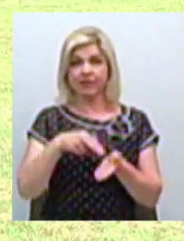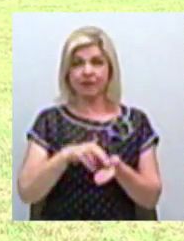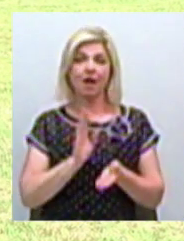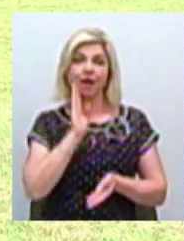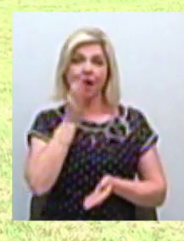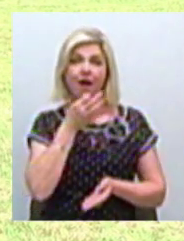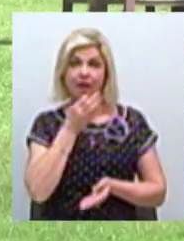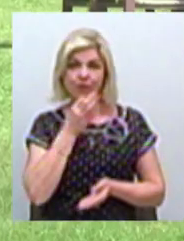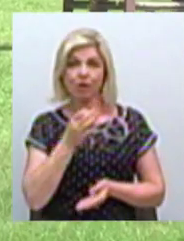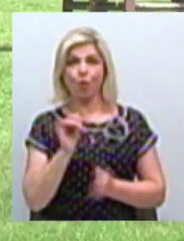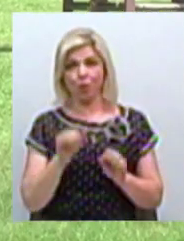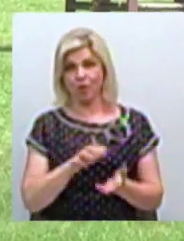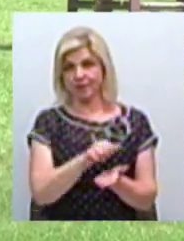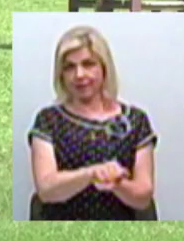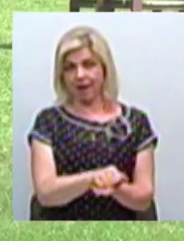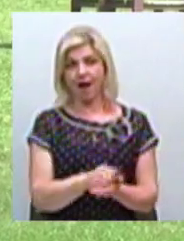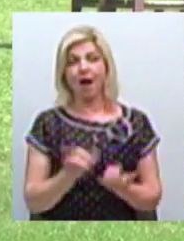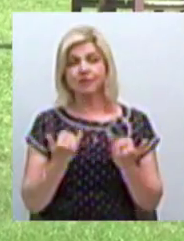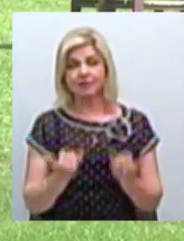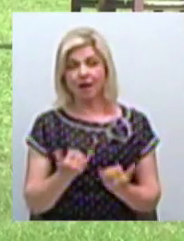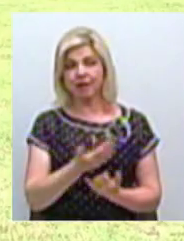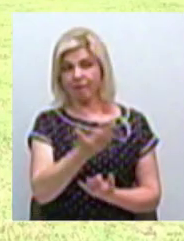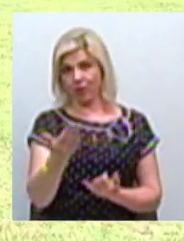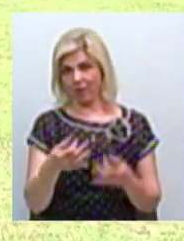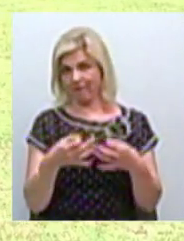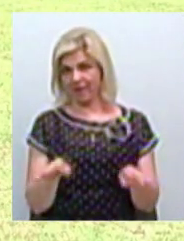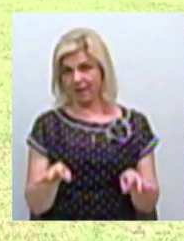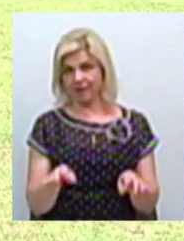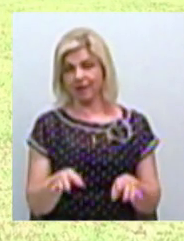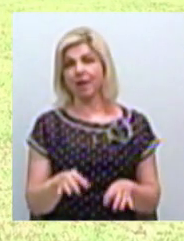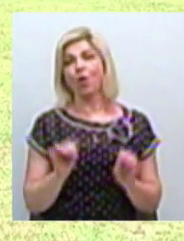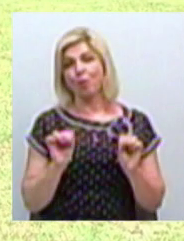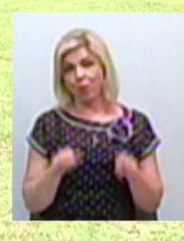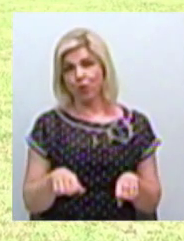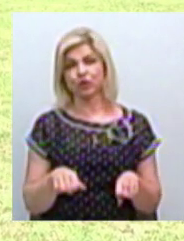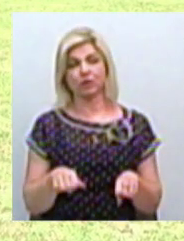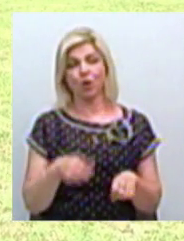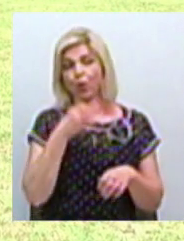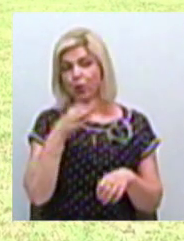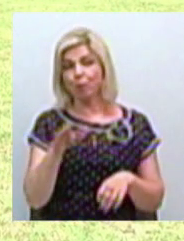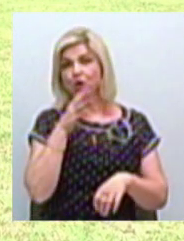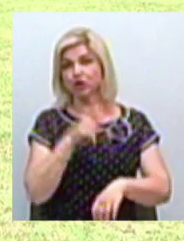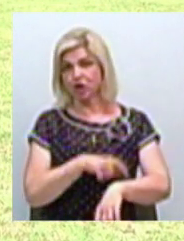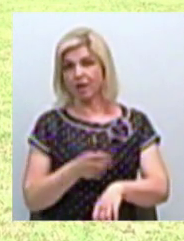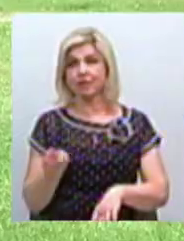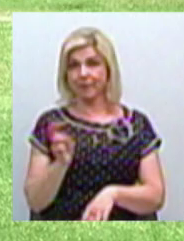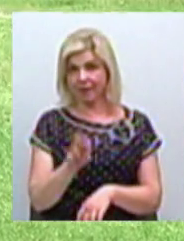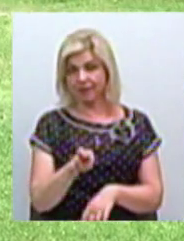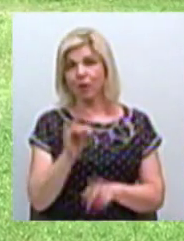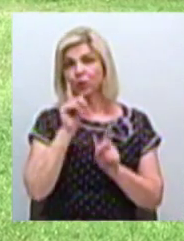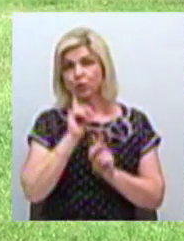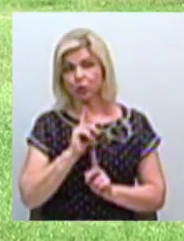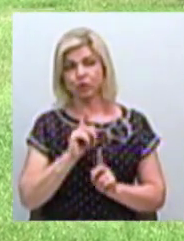зранку, можна їх зайняти. А зараз вони навіть вільні. Можна навіть у будь-який час прийти і